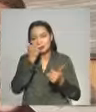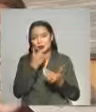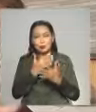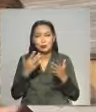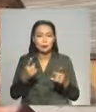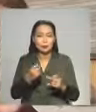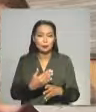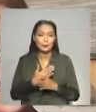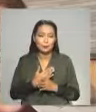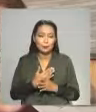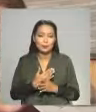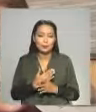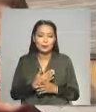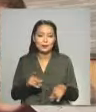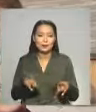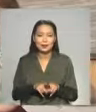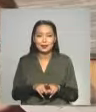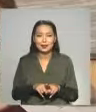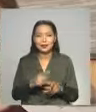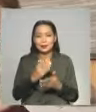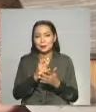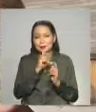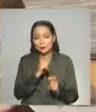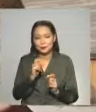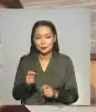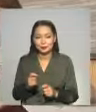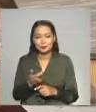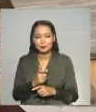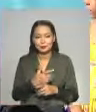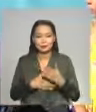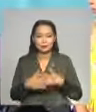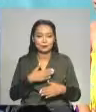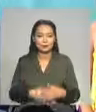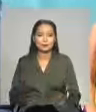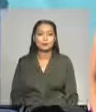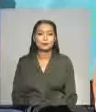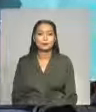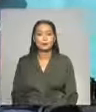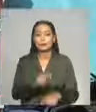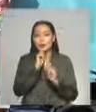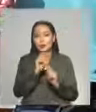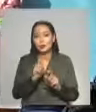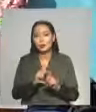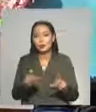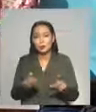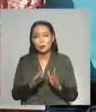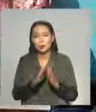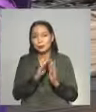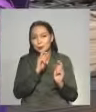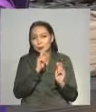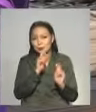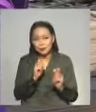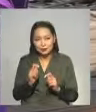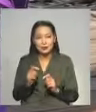когда... Такое есть подарки, когда дарят. Очень хорошо. Вручение школьных подарков для детей стало